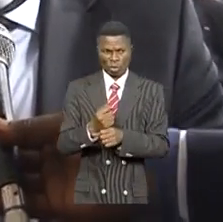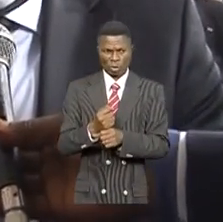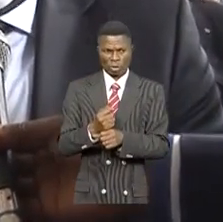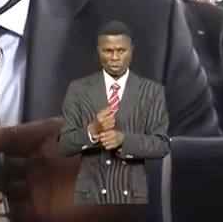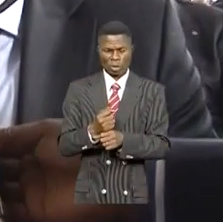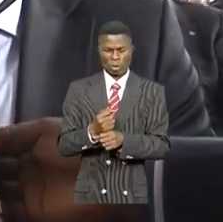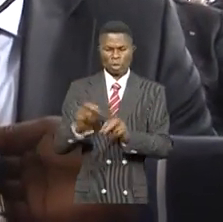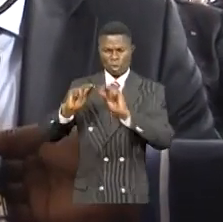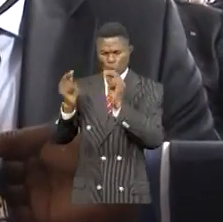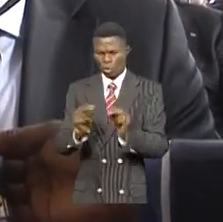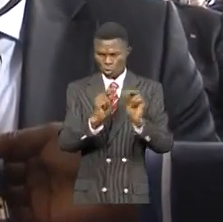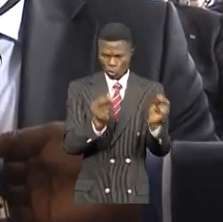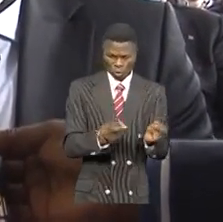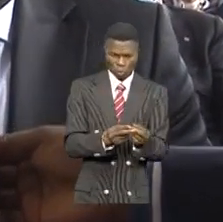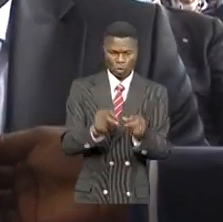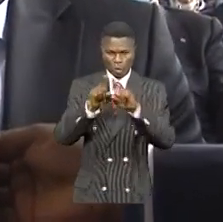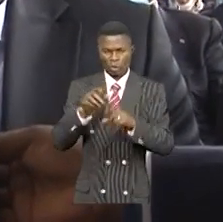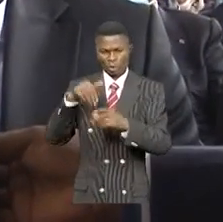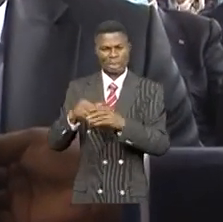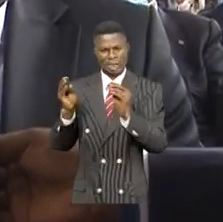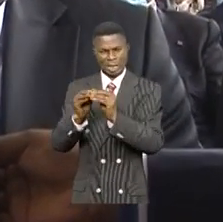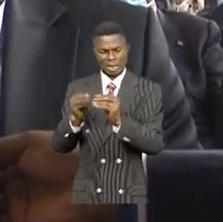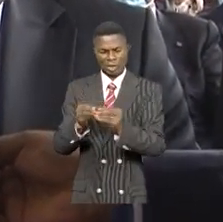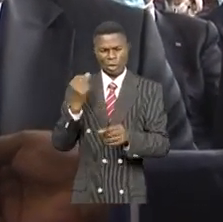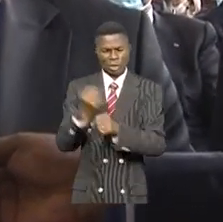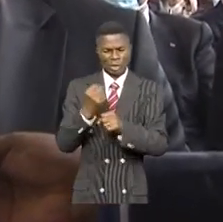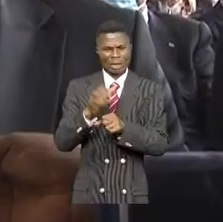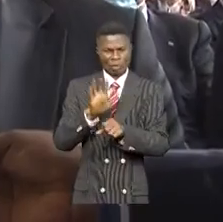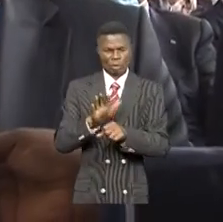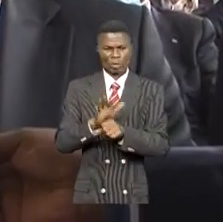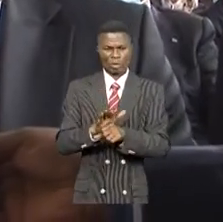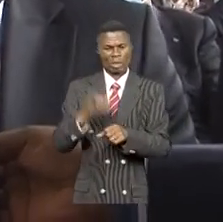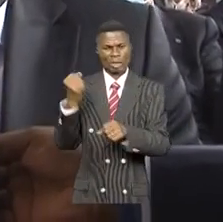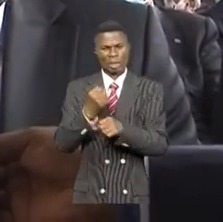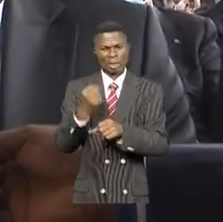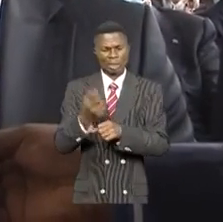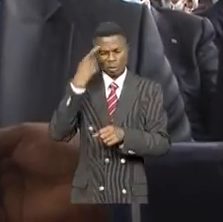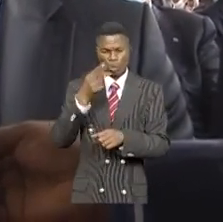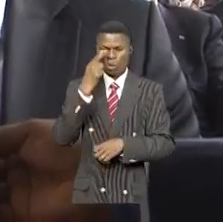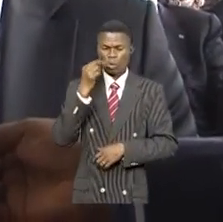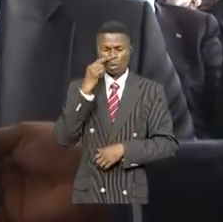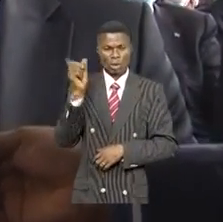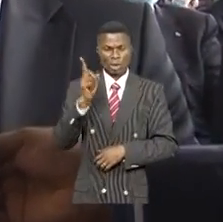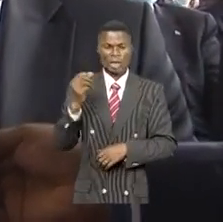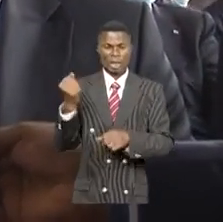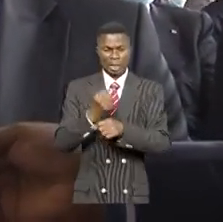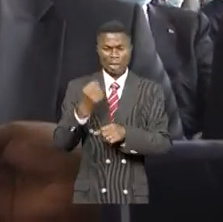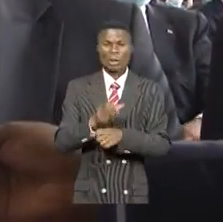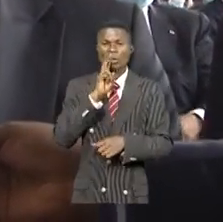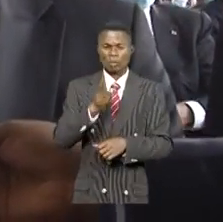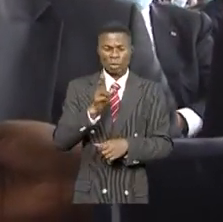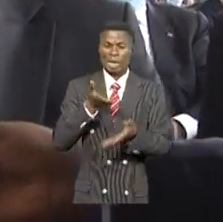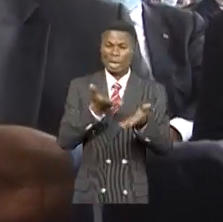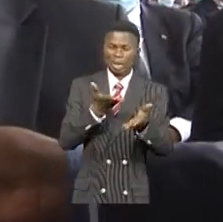commission permanente et en plénière. Et travailler pas pour faire le maturu, mais pour réellement